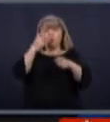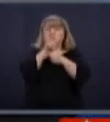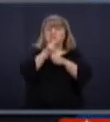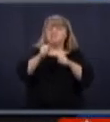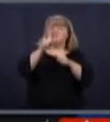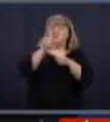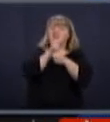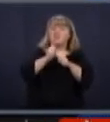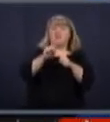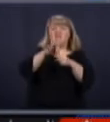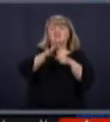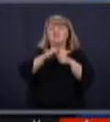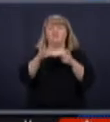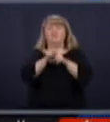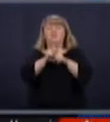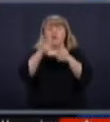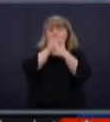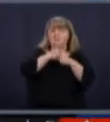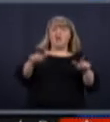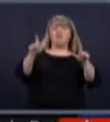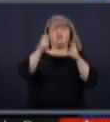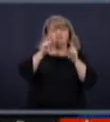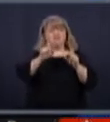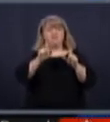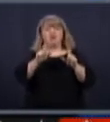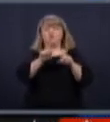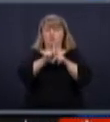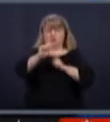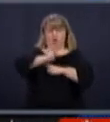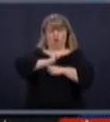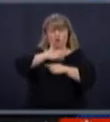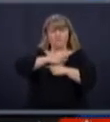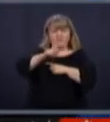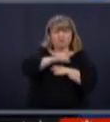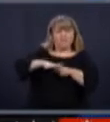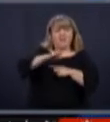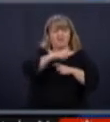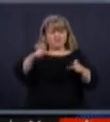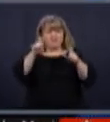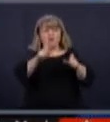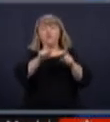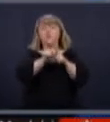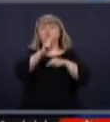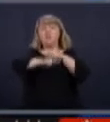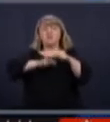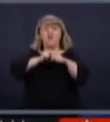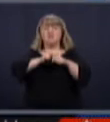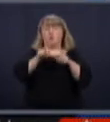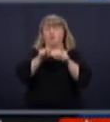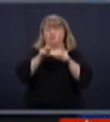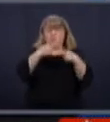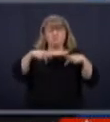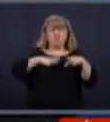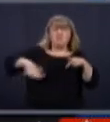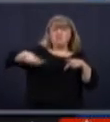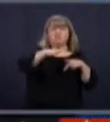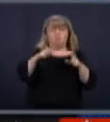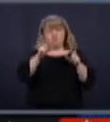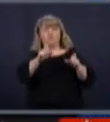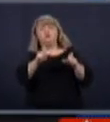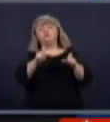notre liberté, défendu notre autonomie, défendu notre nation, notre patrie. Vous